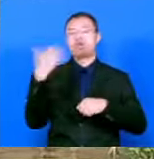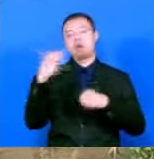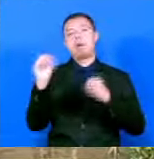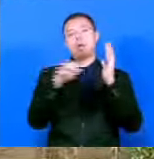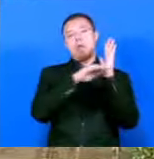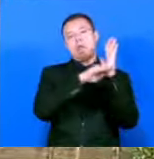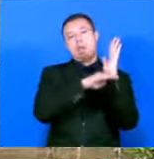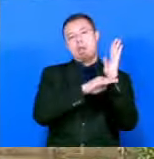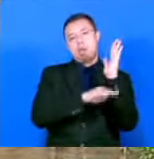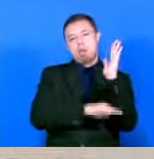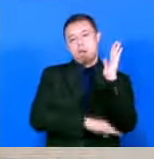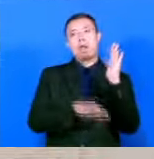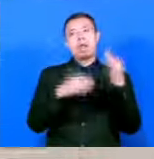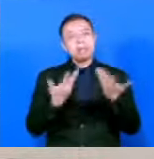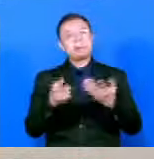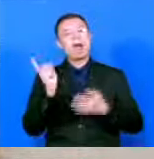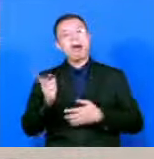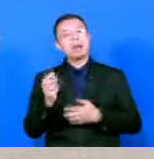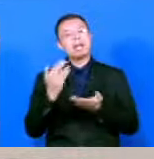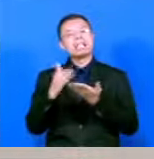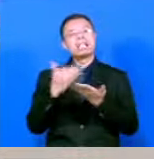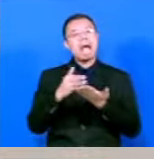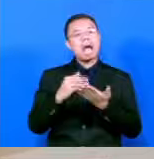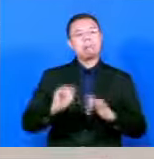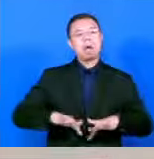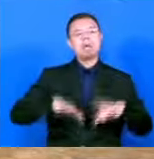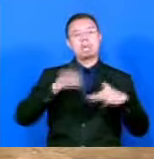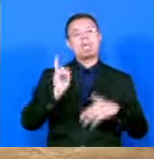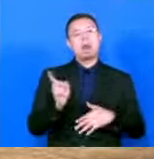namun sejumlah titik masih terendam banjir.